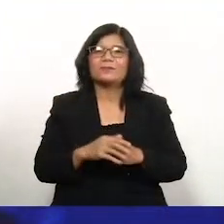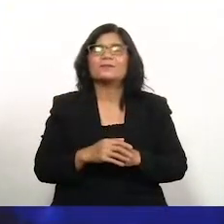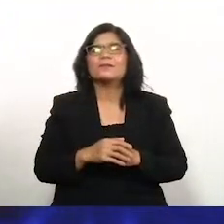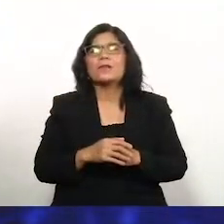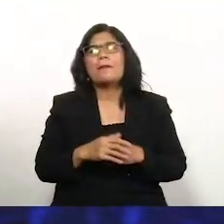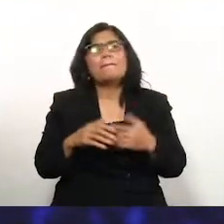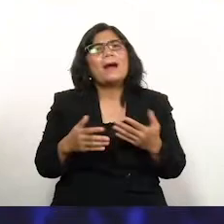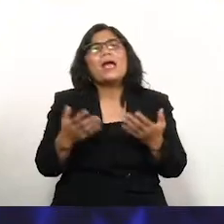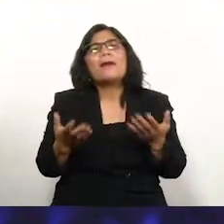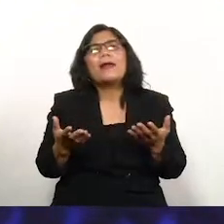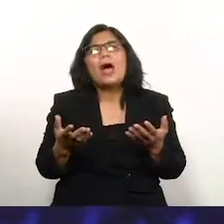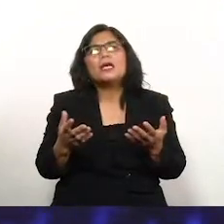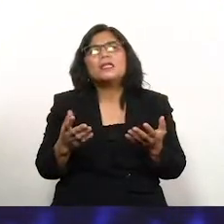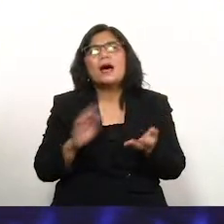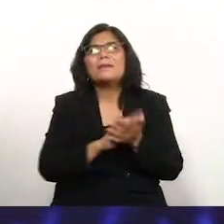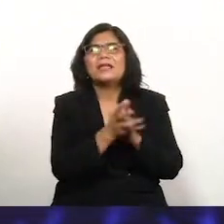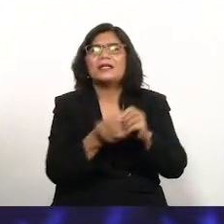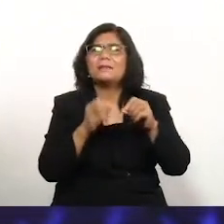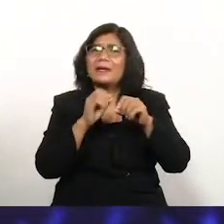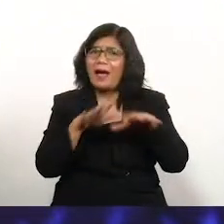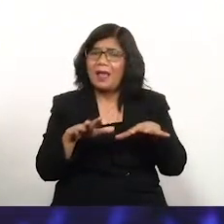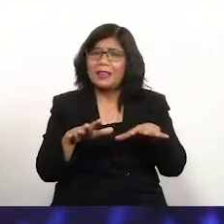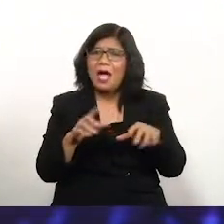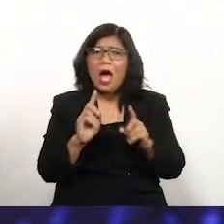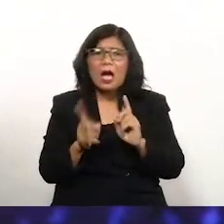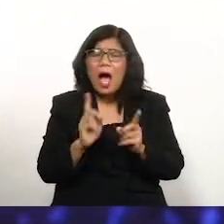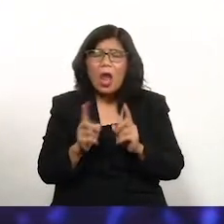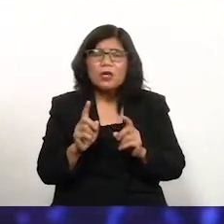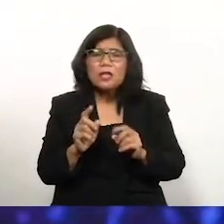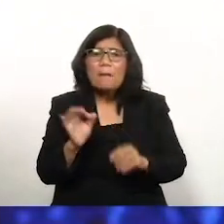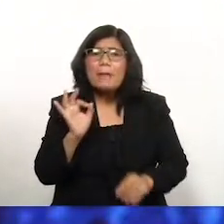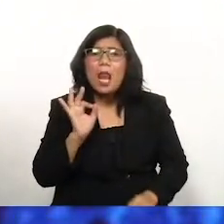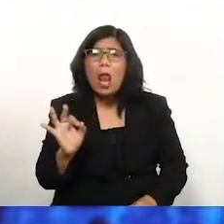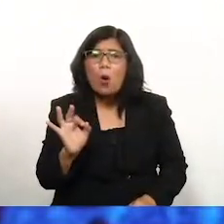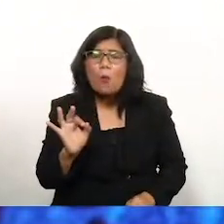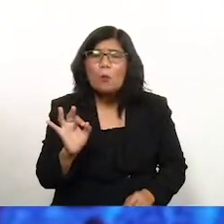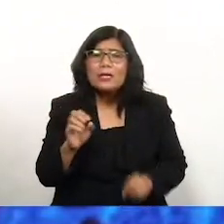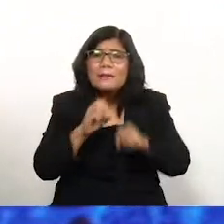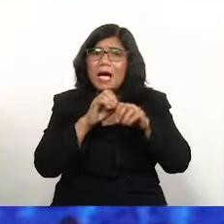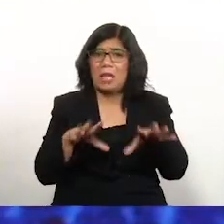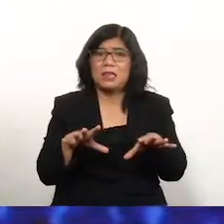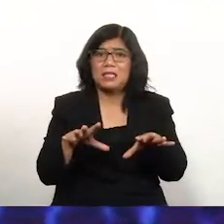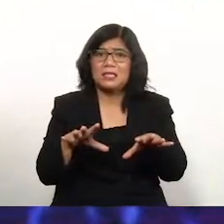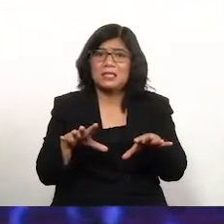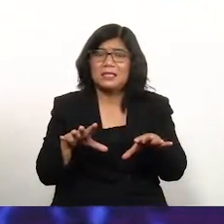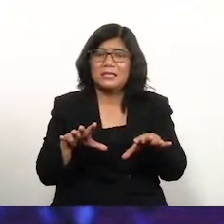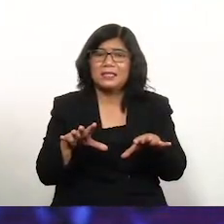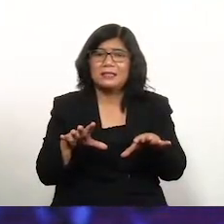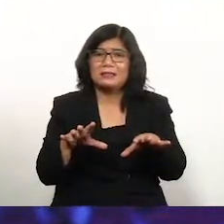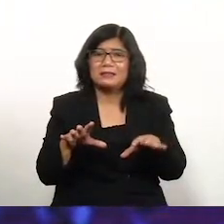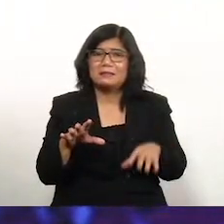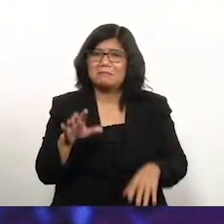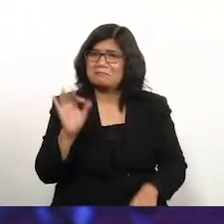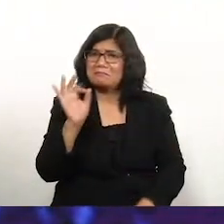Hai bagaimana kita menjadi berkat Hai kalau kita belum biblis Hai